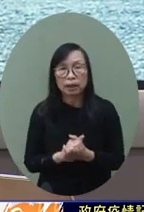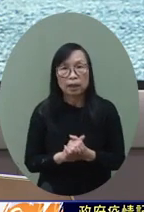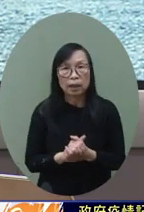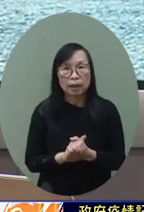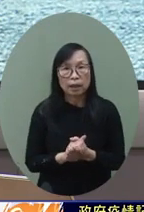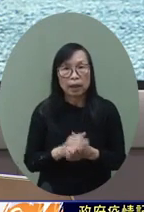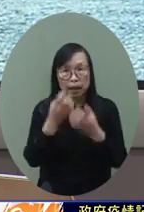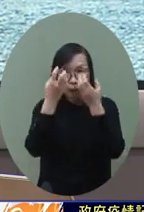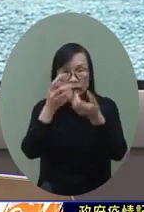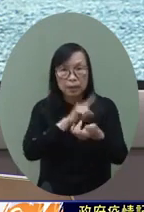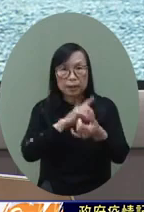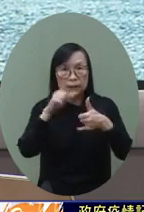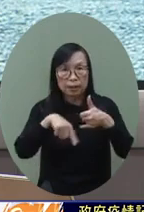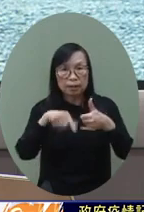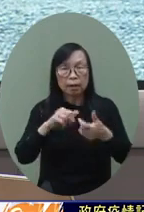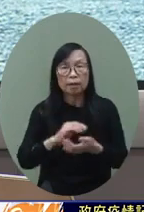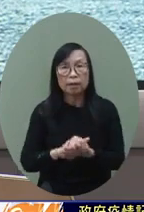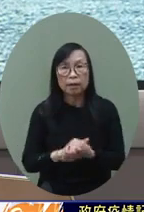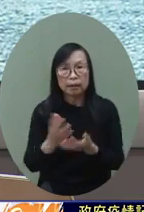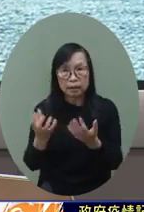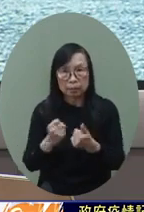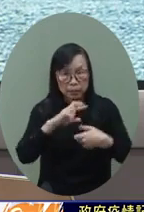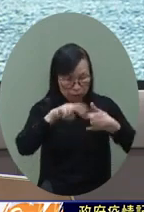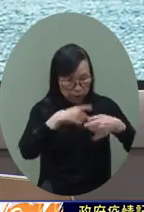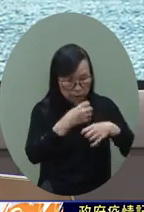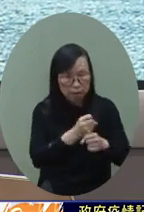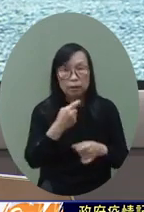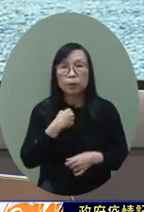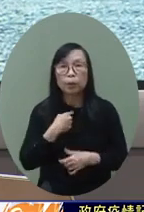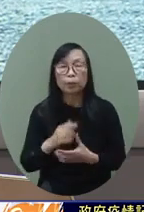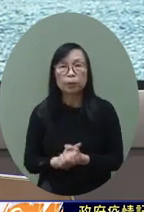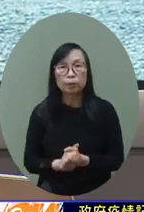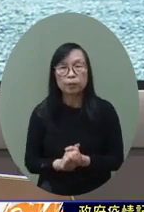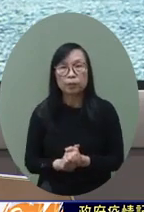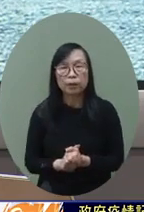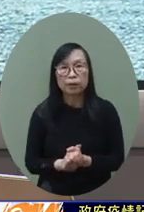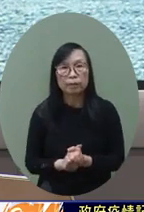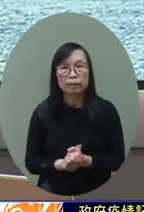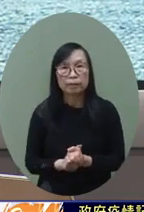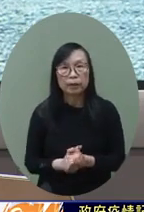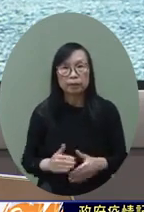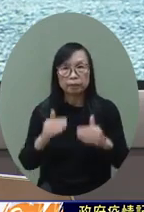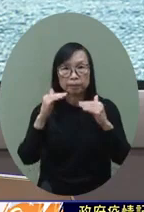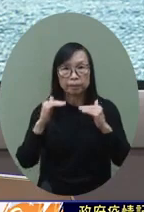即係留意自己的身體狀況同埋接受測試。 好，第二嗰位黑色衫嗰位女